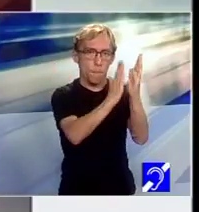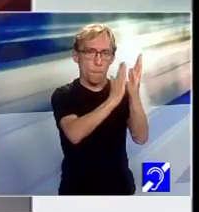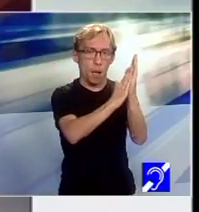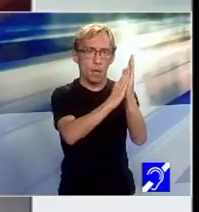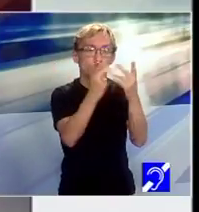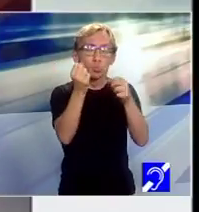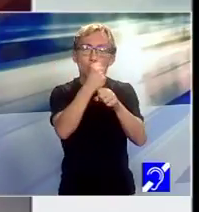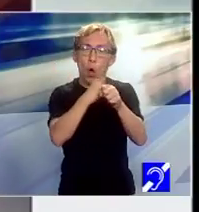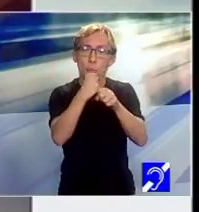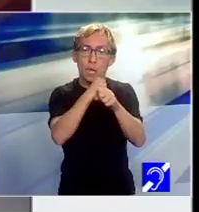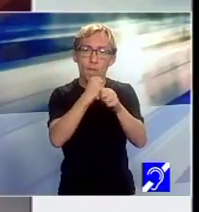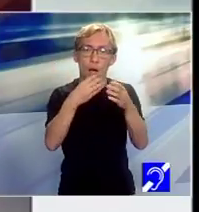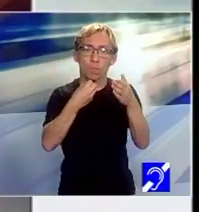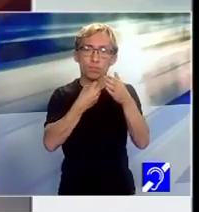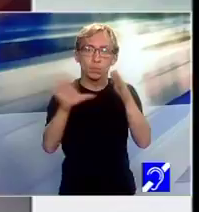era steril.